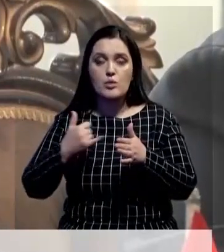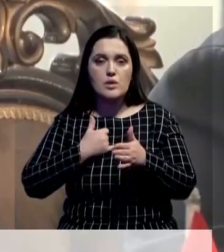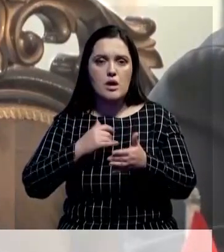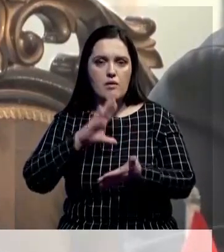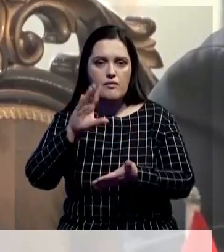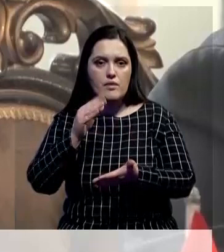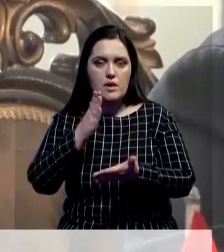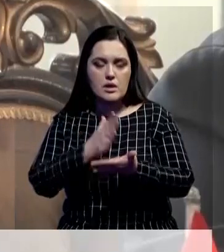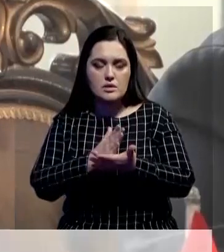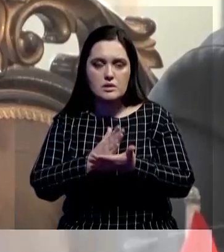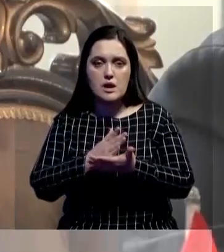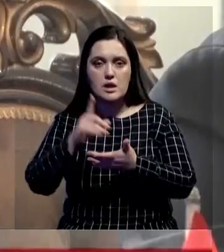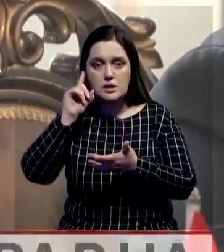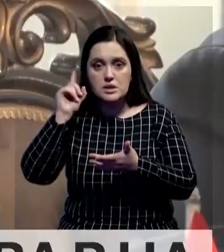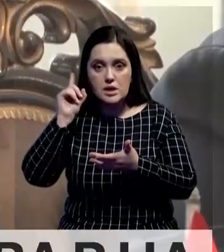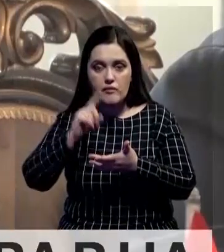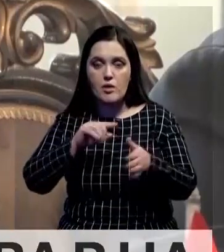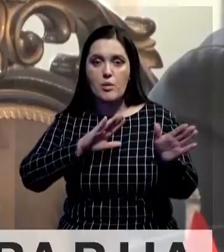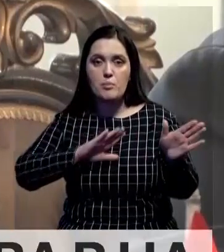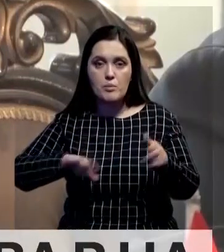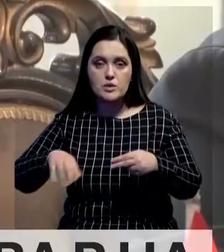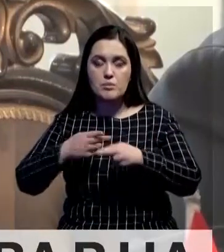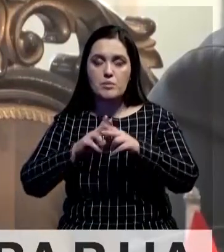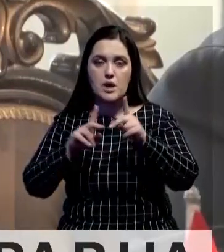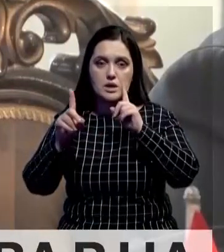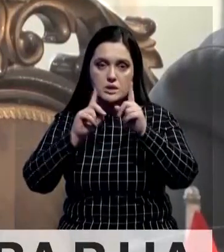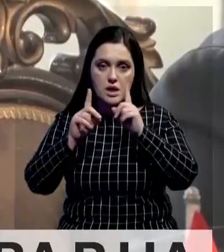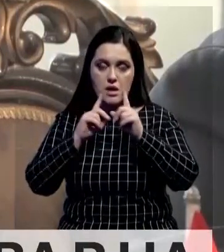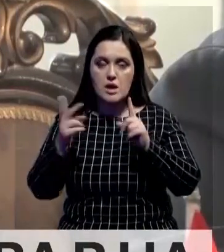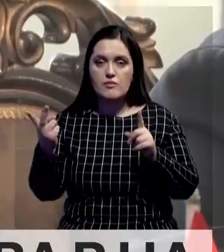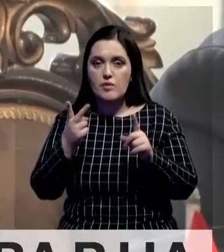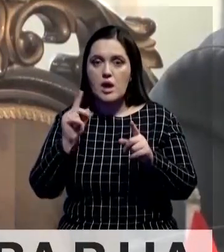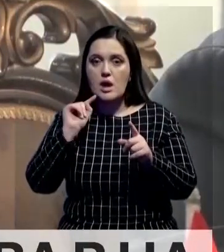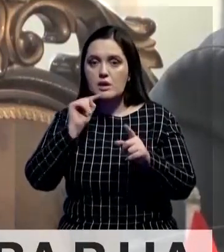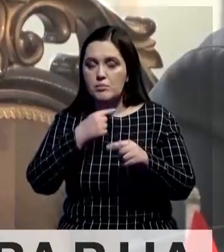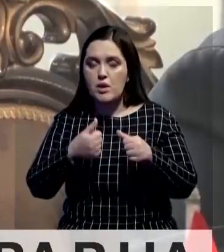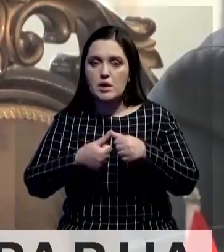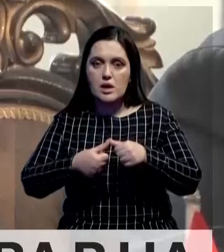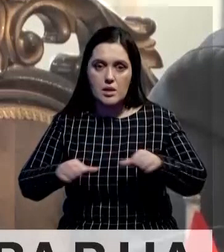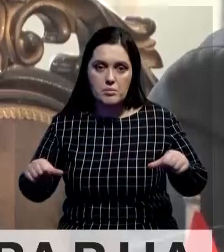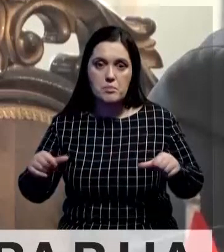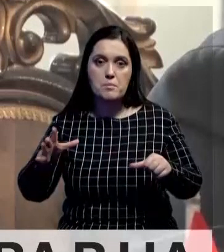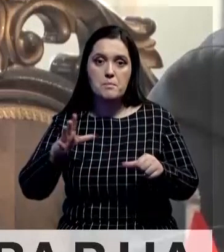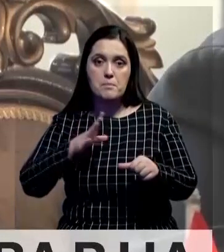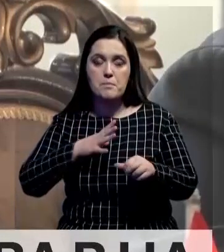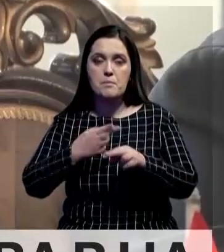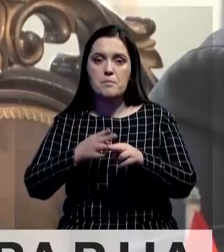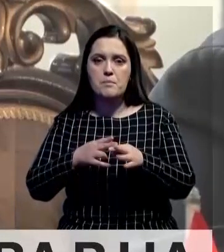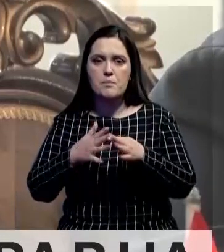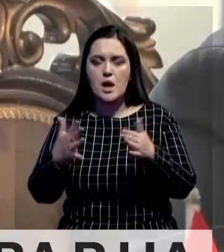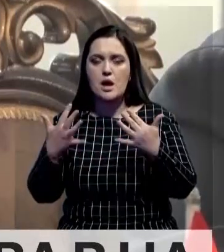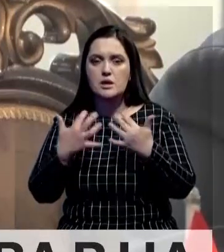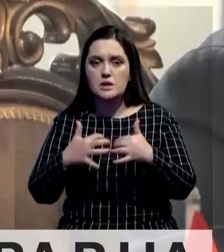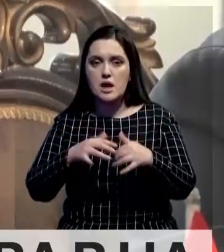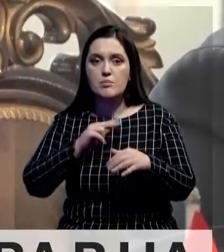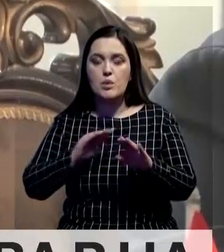все предпосылки, о чем стало известно после очередного заседания двусторонней экономической комиссии. Была проделана большая оценочная